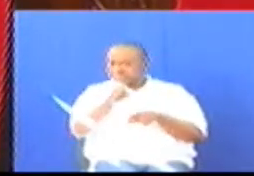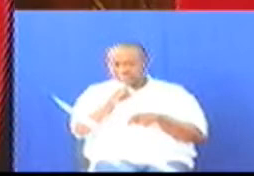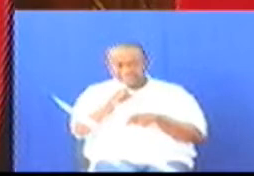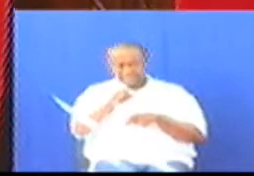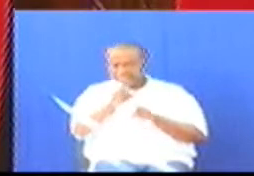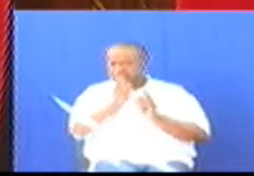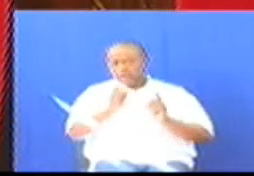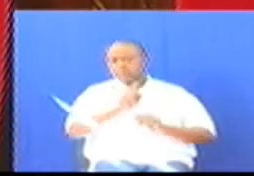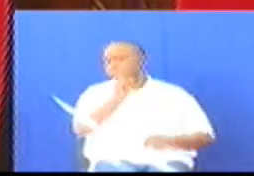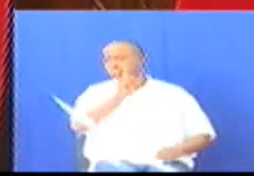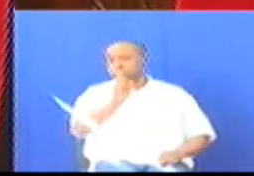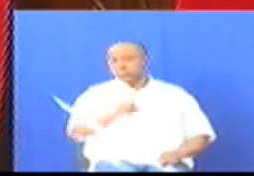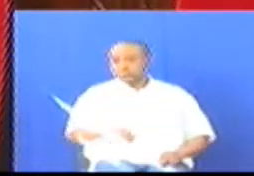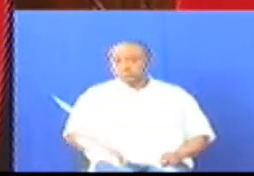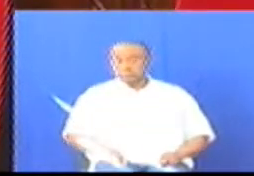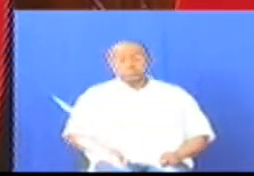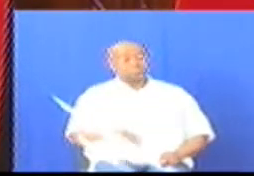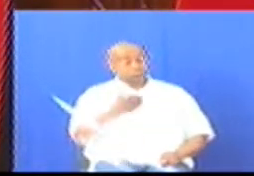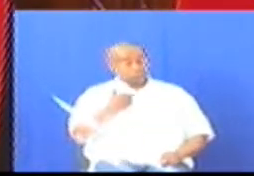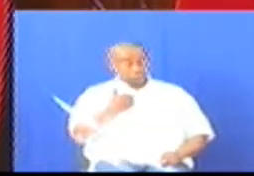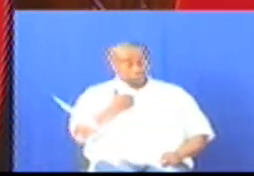kawaida, na walipotakiwa